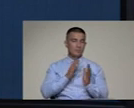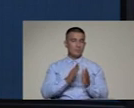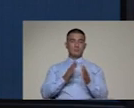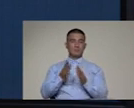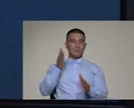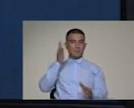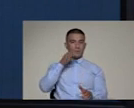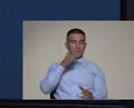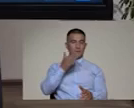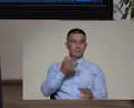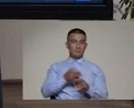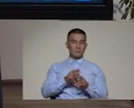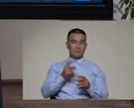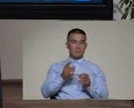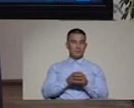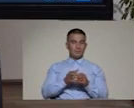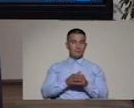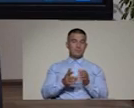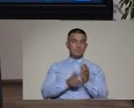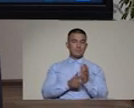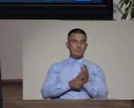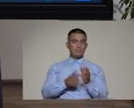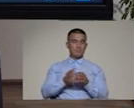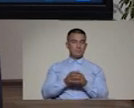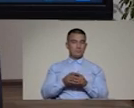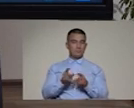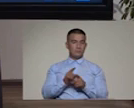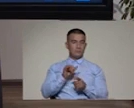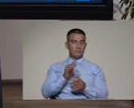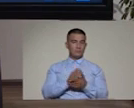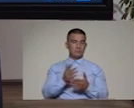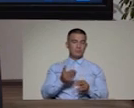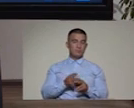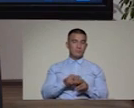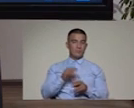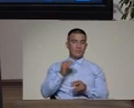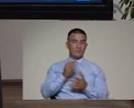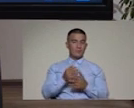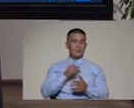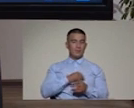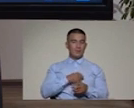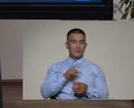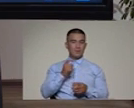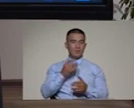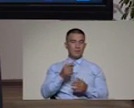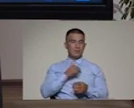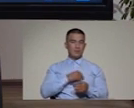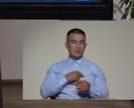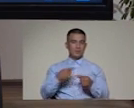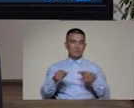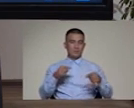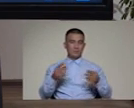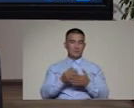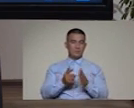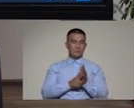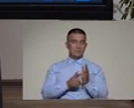vodorod 1-chi guruhda ham, 7-chi guruhda ham joylashgan. Fizik xususiyatlari, kimyoviy xossalari jihatdan u 7-chi